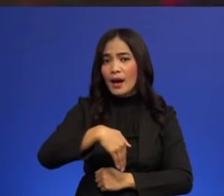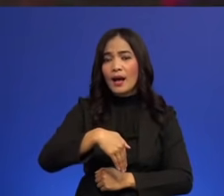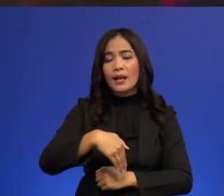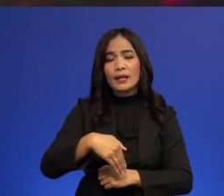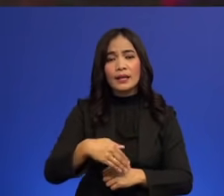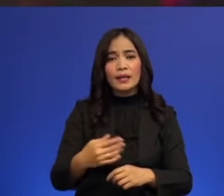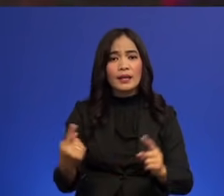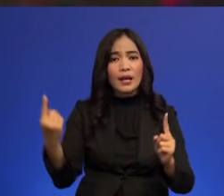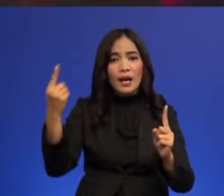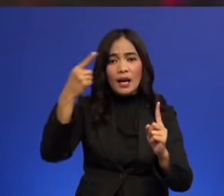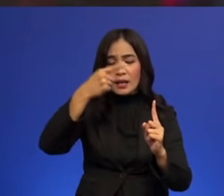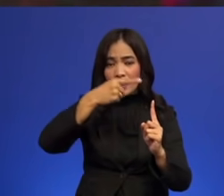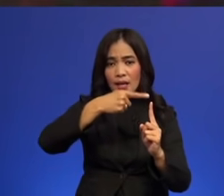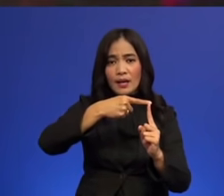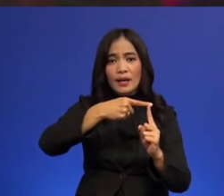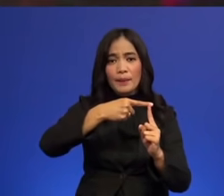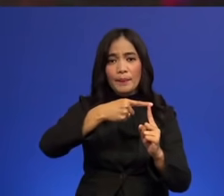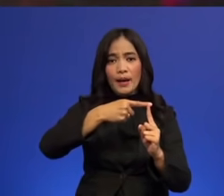kembali